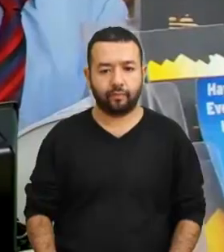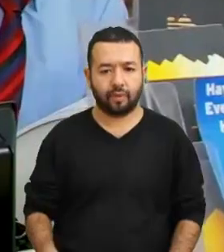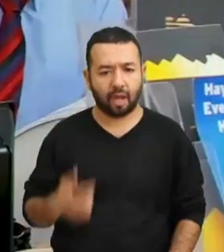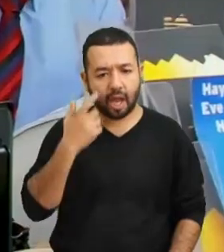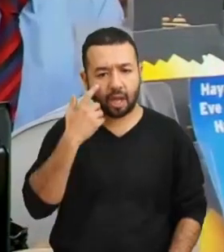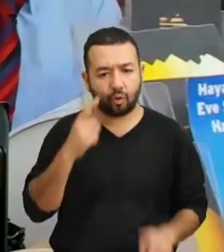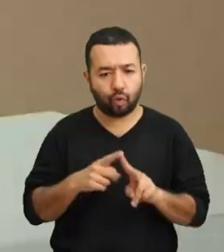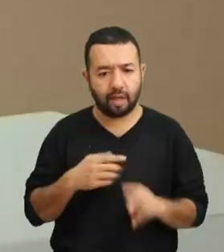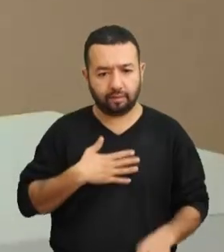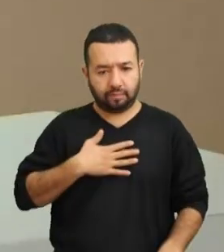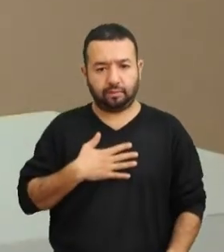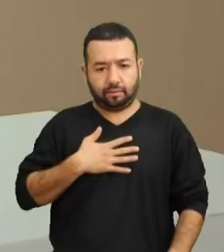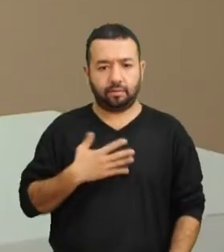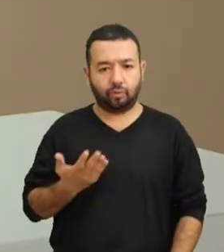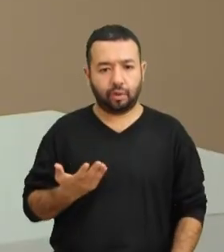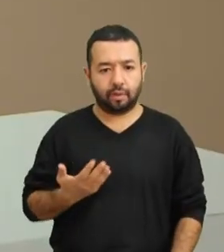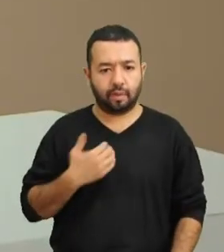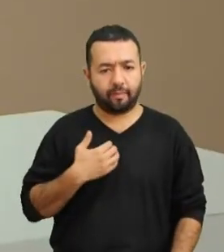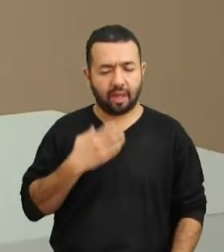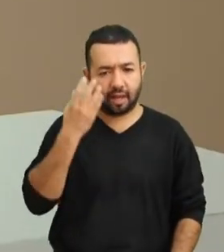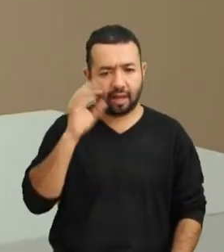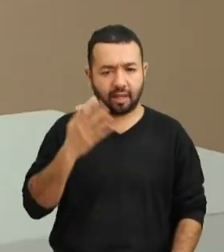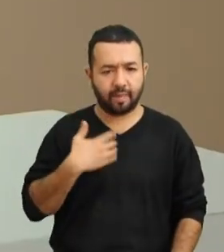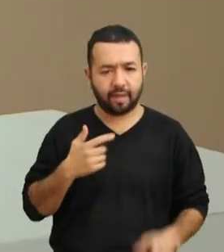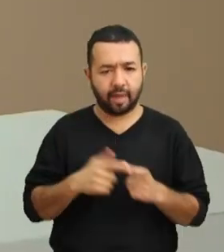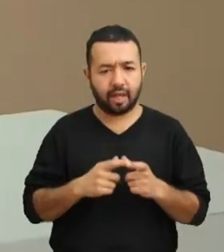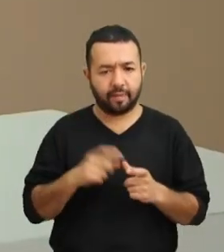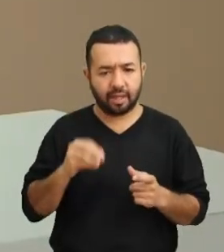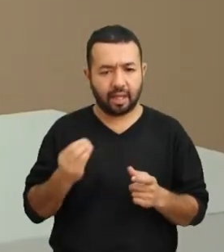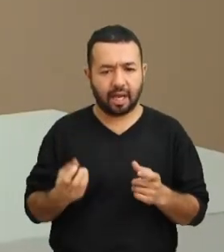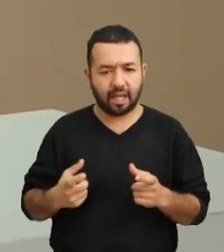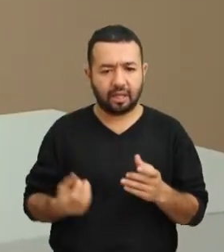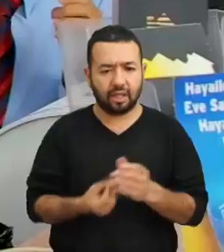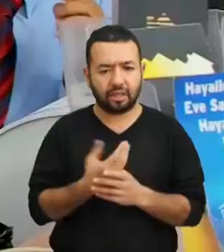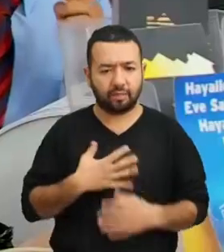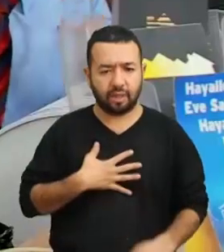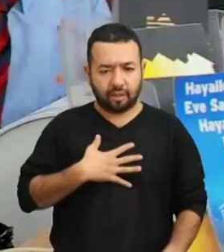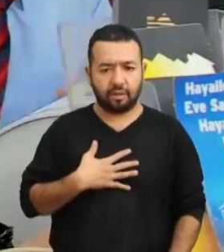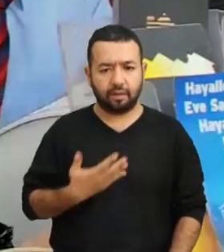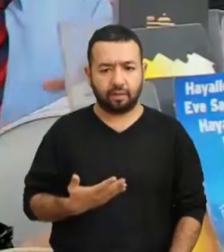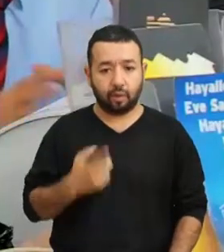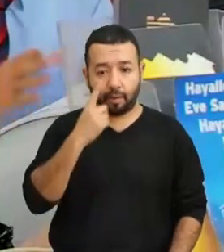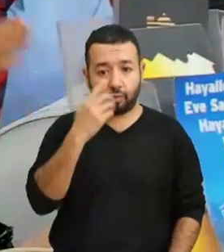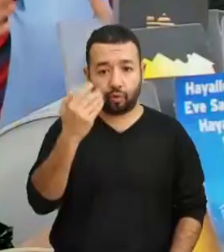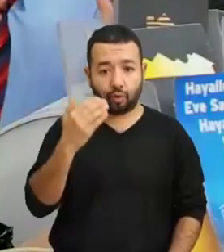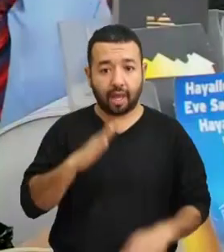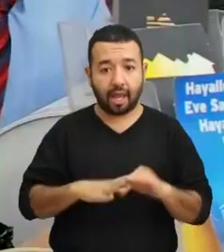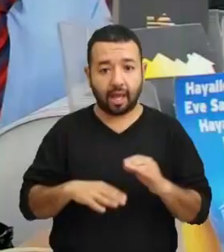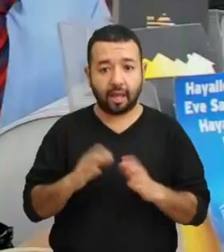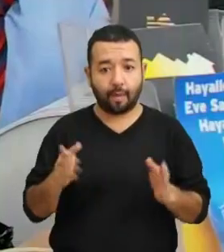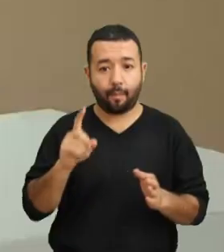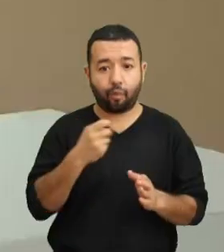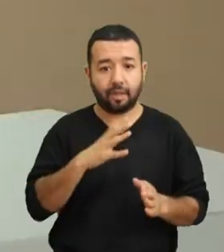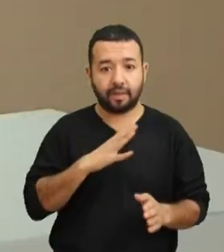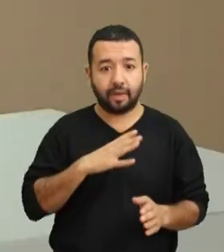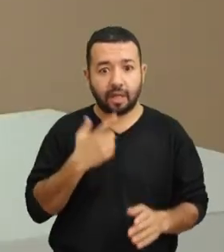Hayırdır Nurhancığım, hıçkırık mı tuttu? Yani ben de anlamadım Erdemciğim ya. Nereden çıktı şimdi bu hıçkırık? Nurhan, müdür bey geliyor. Elinde koskocaman bir